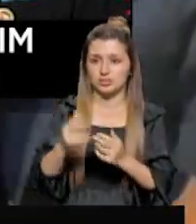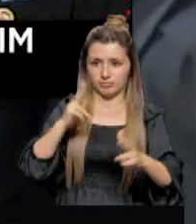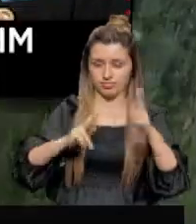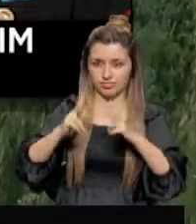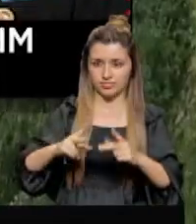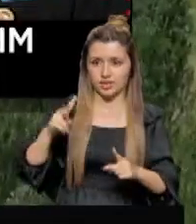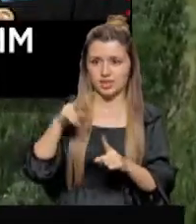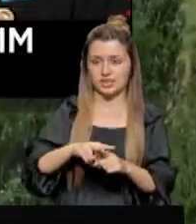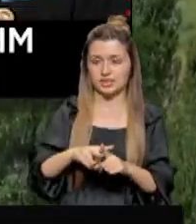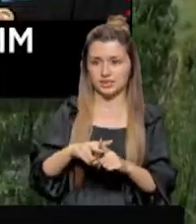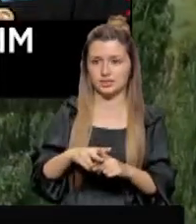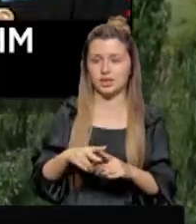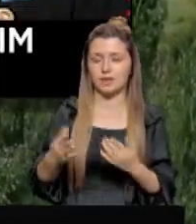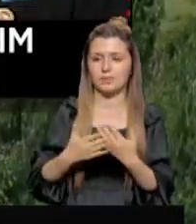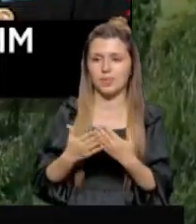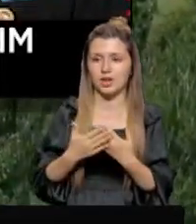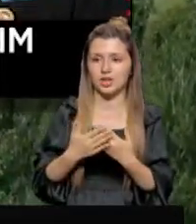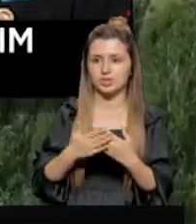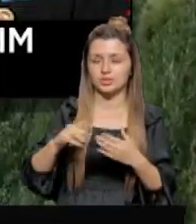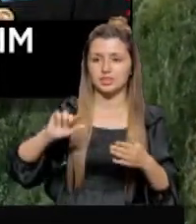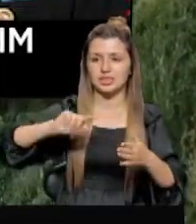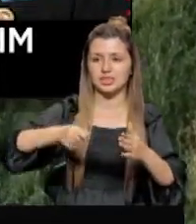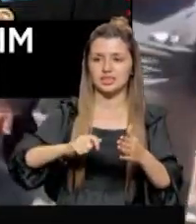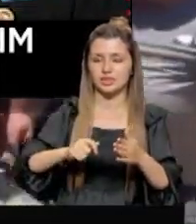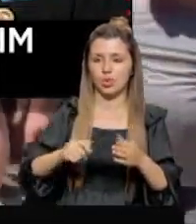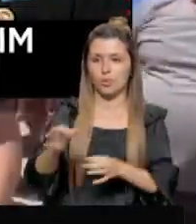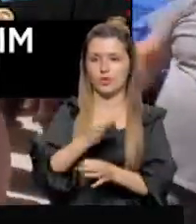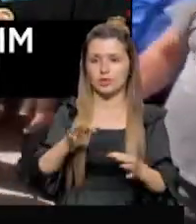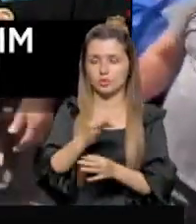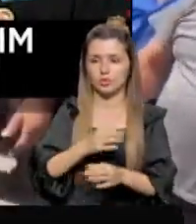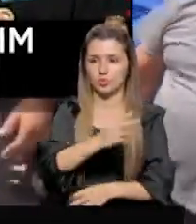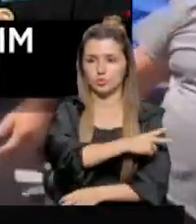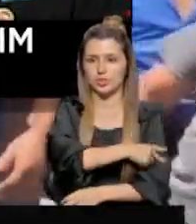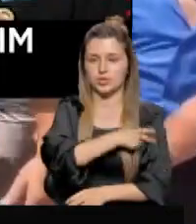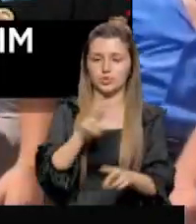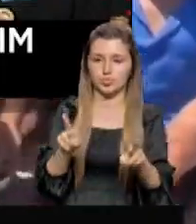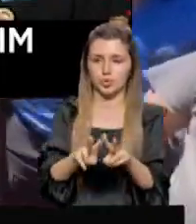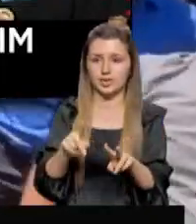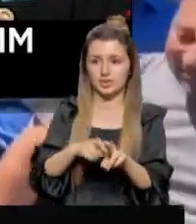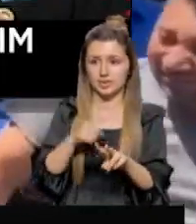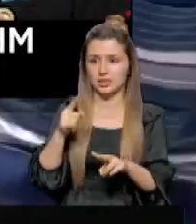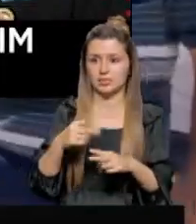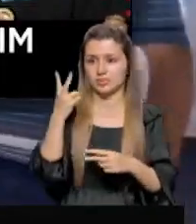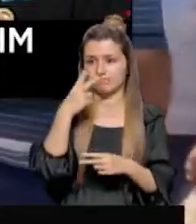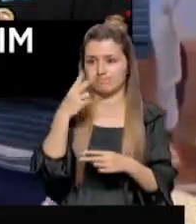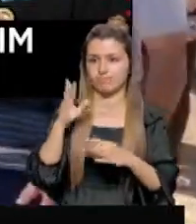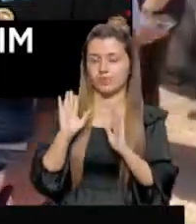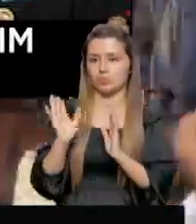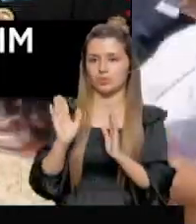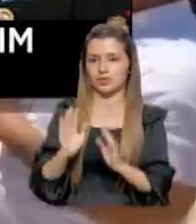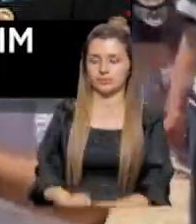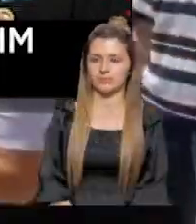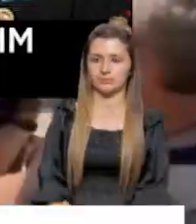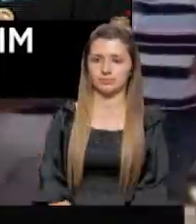cenazeye. Kahramanmaraş, Pençekilit Operasyonu'nda şehit olan piyade uzman çavuş Murat Yıldırım'ı gözyaşlarıyla uğurladı.